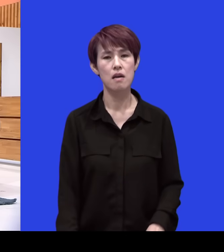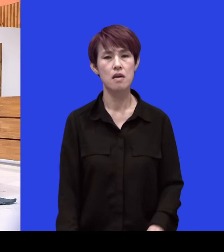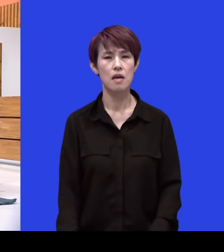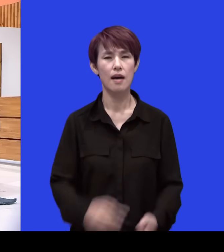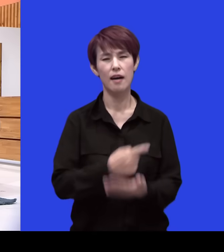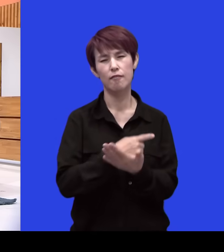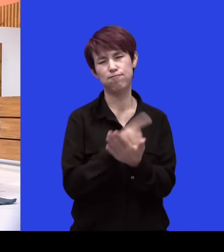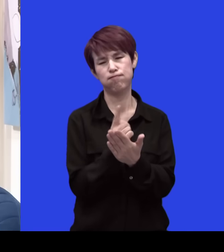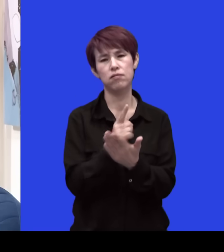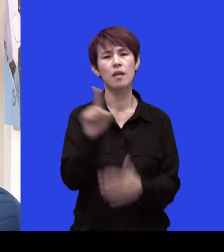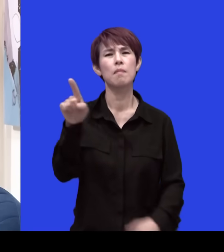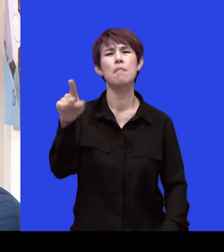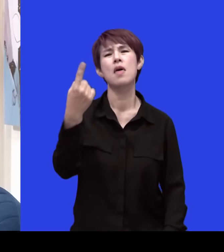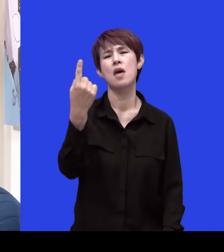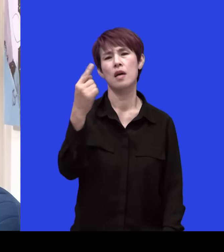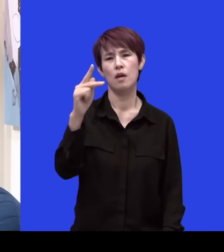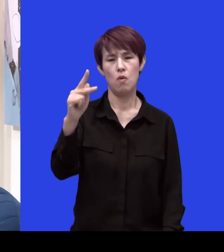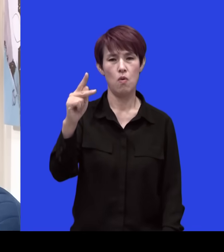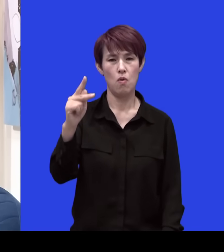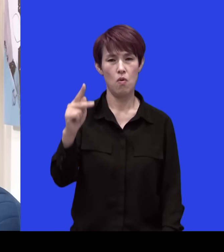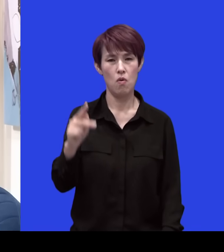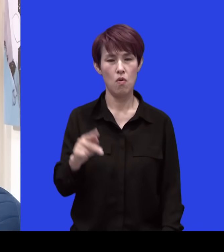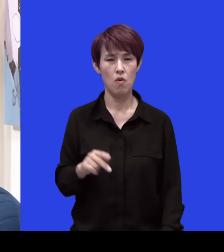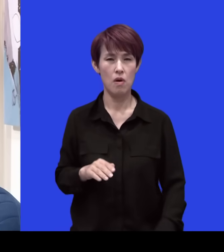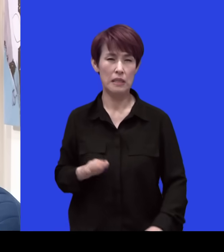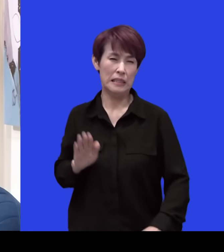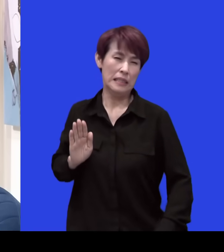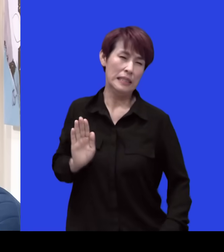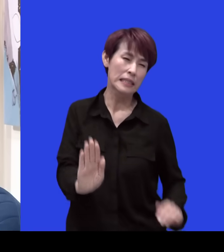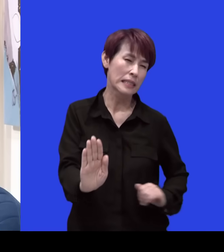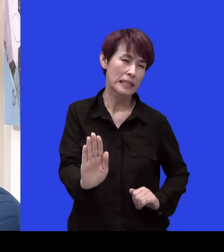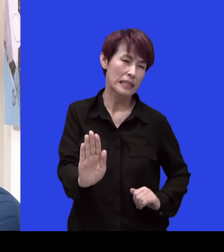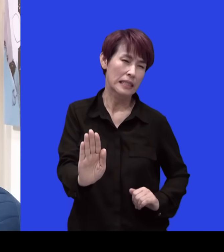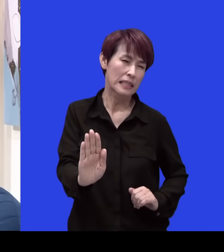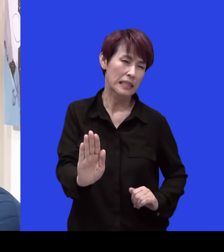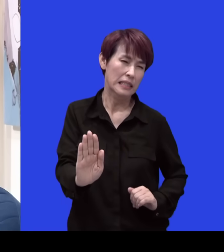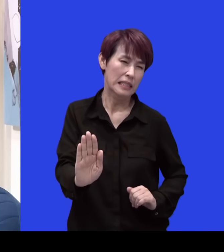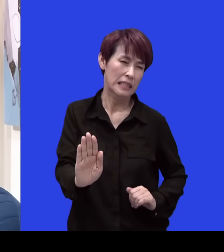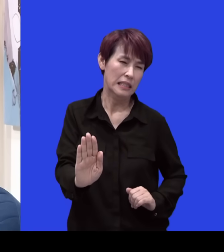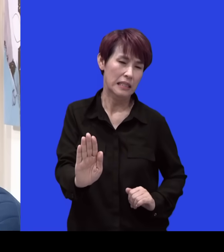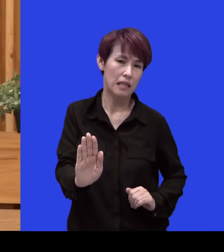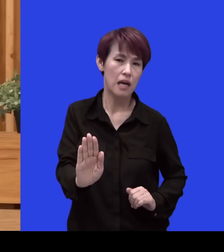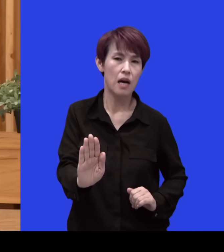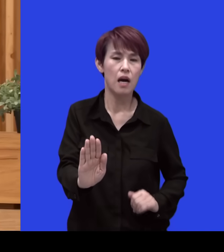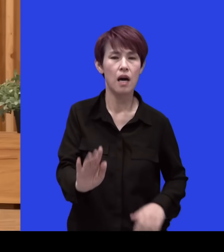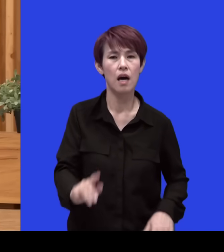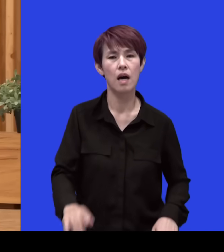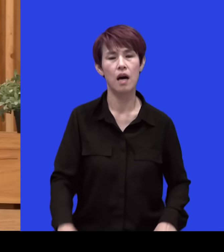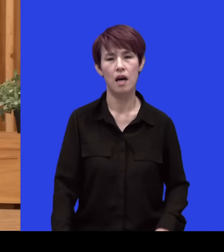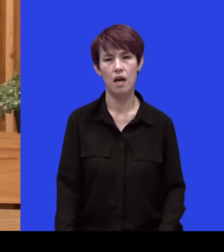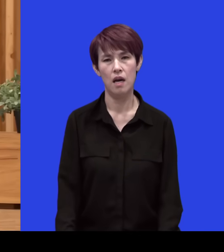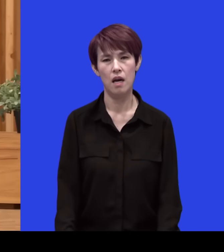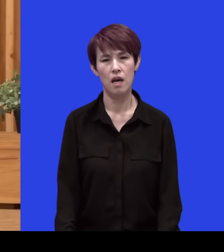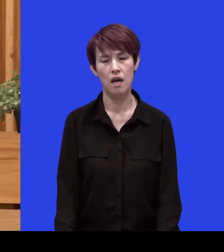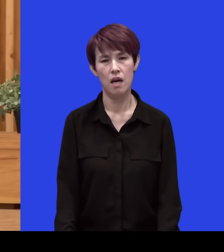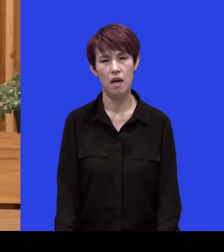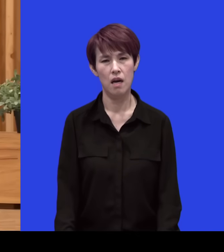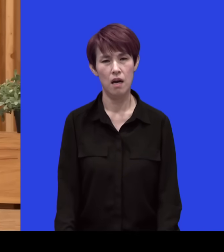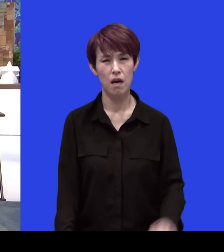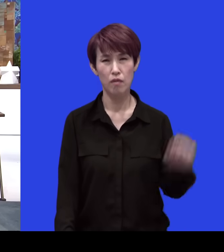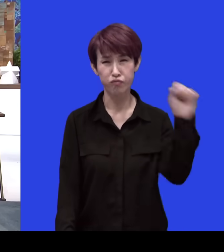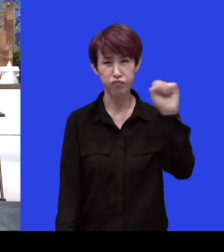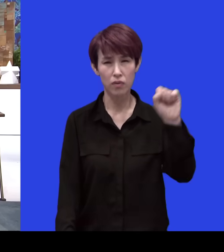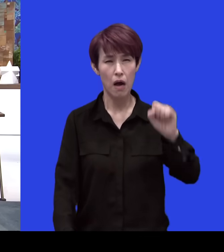달리는 예, 예. 100km 이상 달리다가 그렇게 됐을 때는 이걸 좀 천천히 해야 되는데 예, 예. 경험도 없으니까